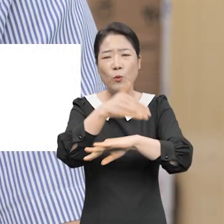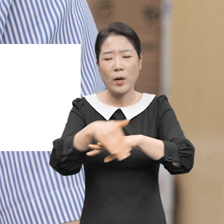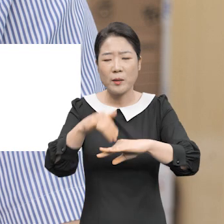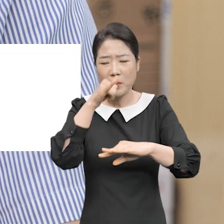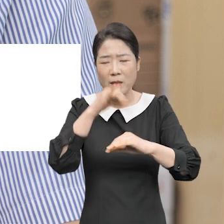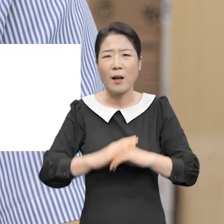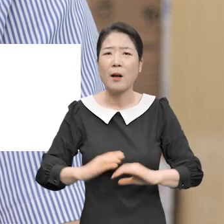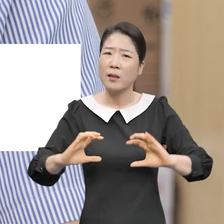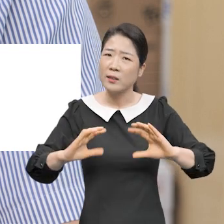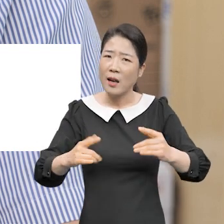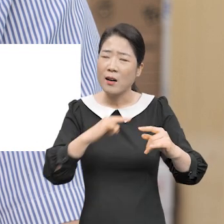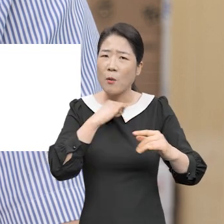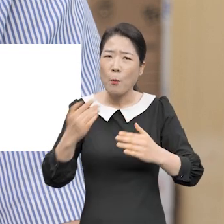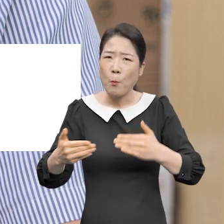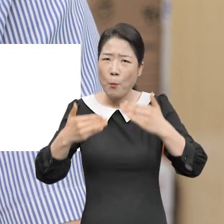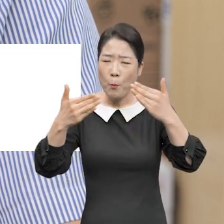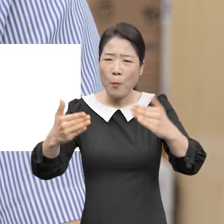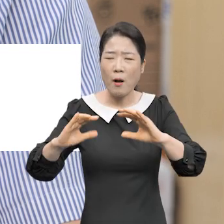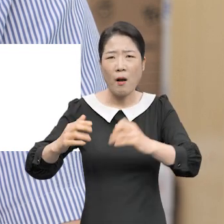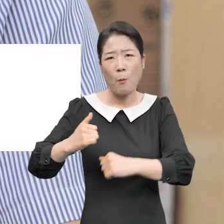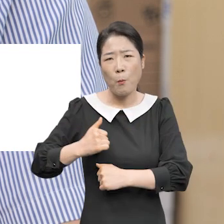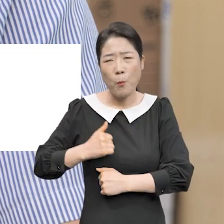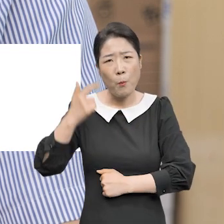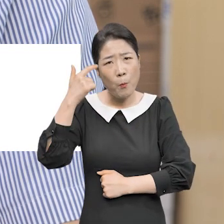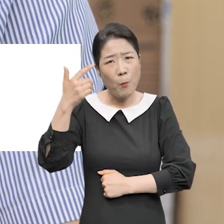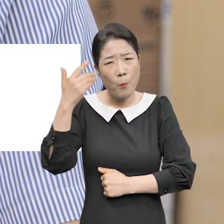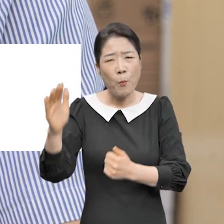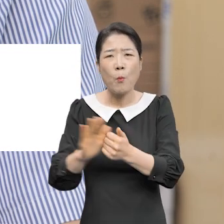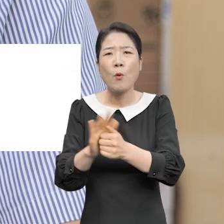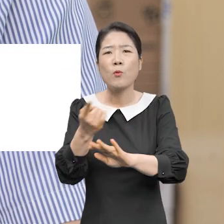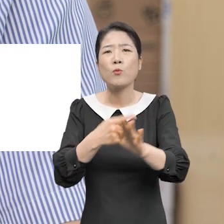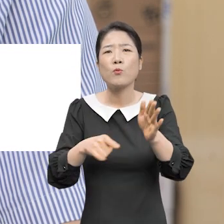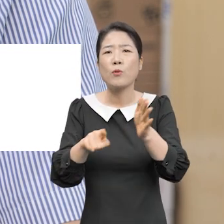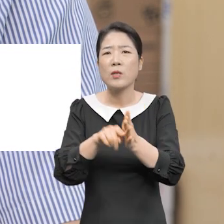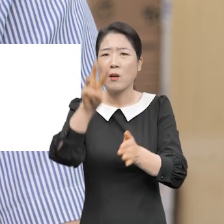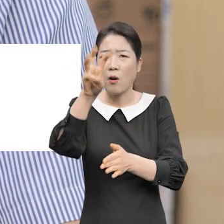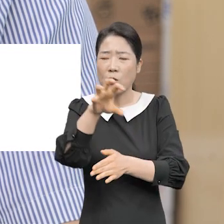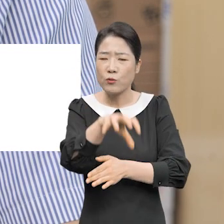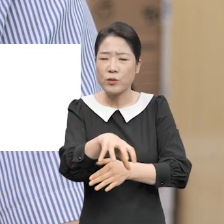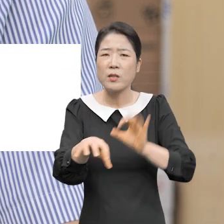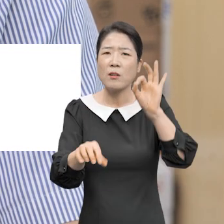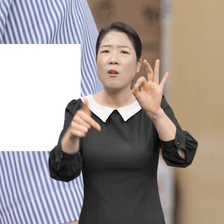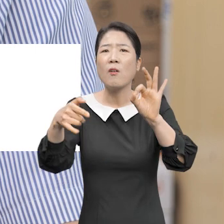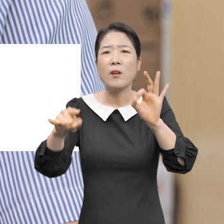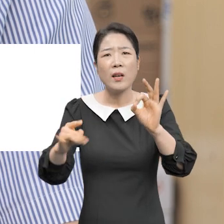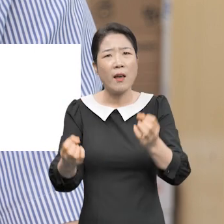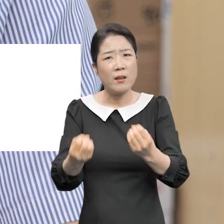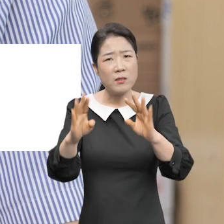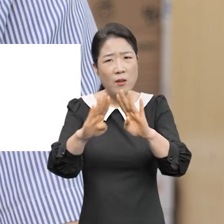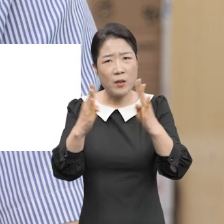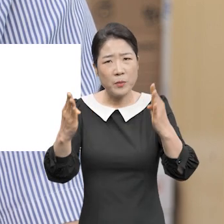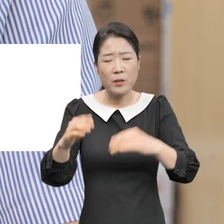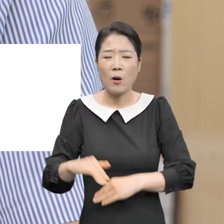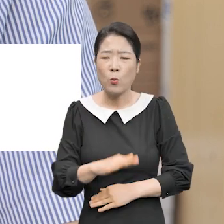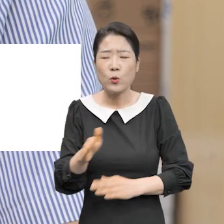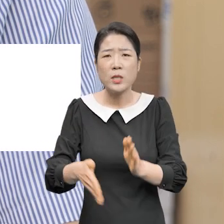순국선열과 호국영령의 희생정신을 기리기 위해 광주에서 10여개의 기념행사가 개최됩니다 우리시는